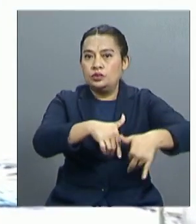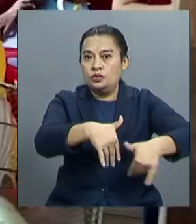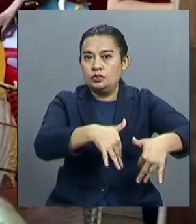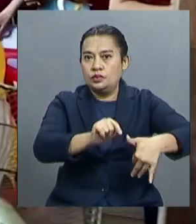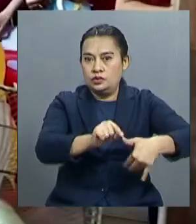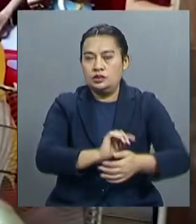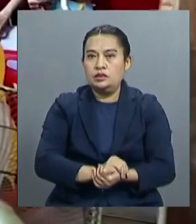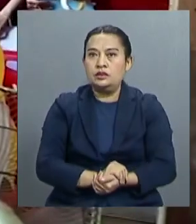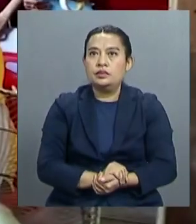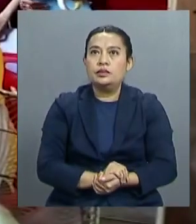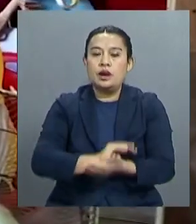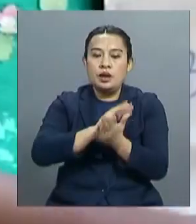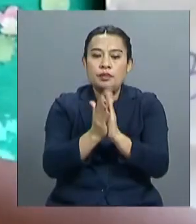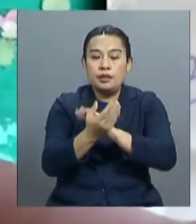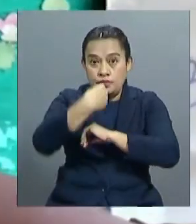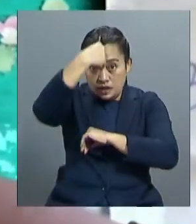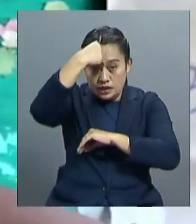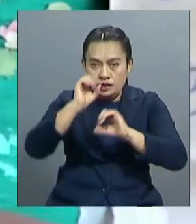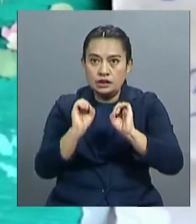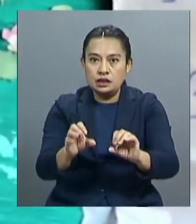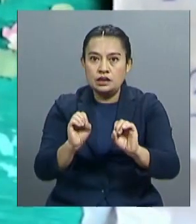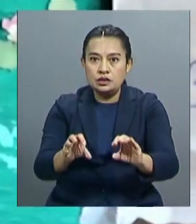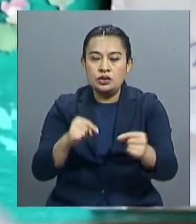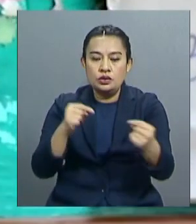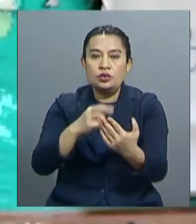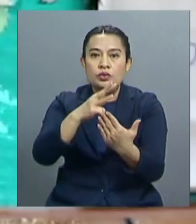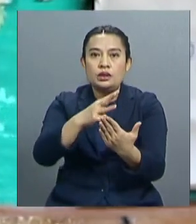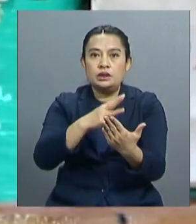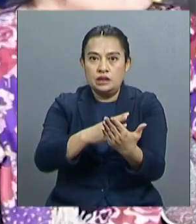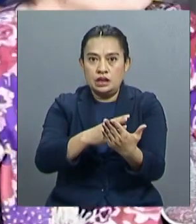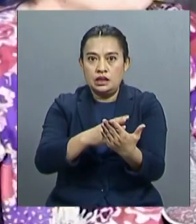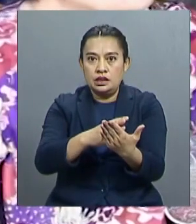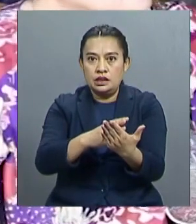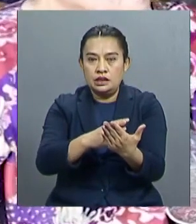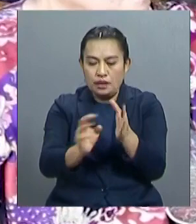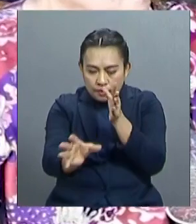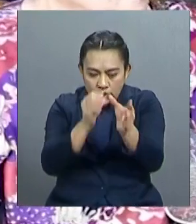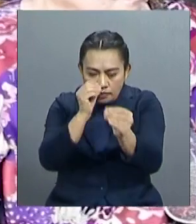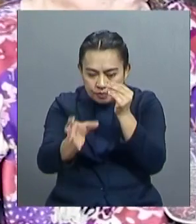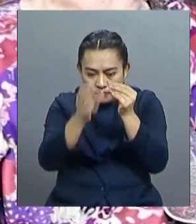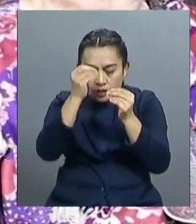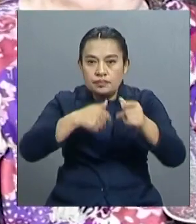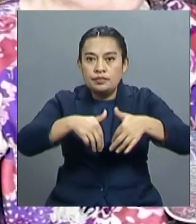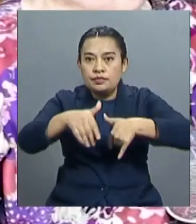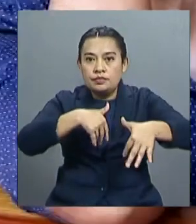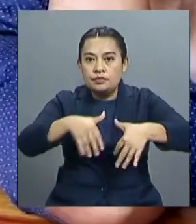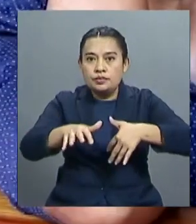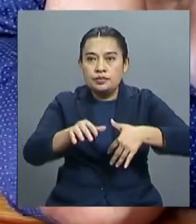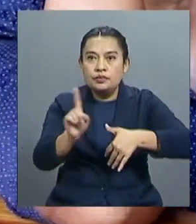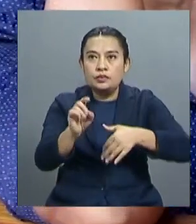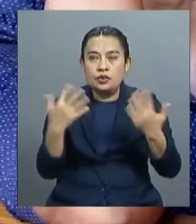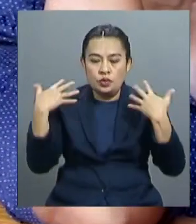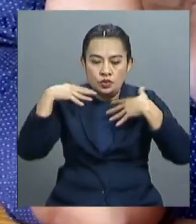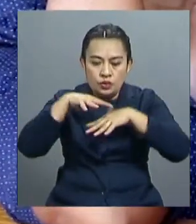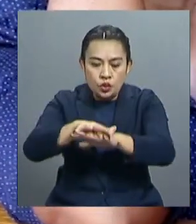บูรณาการเรียนการสอนในรายวิชาการศึกษาชุมชนร่วมกับชุมชน